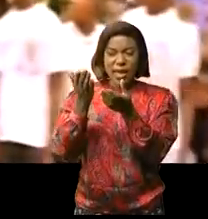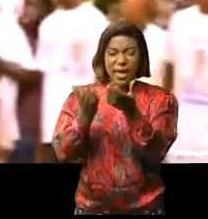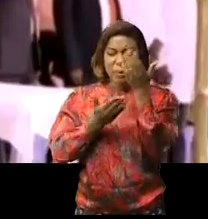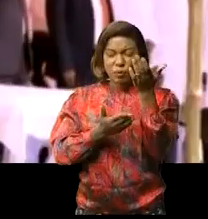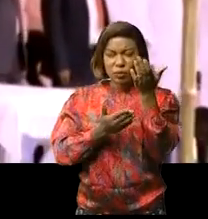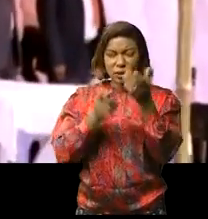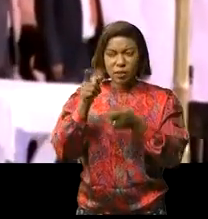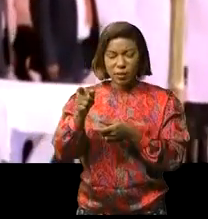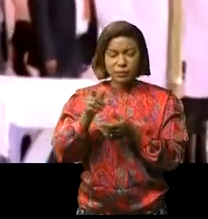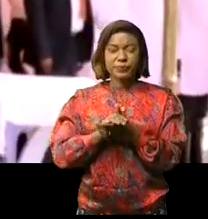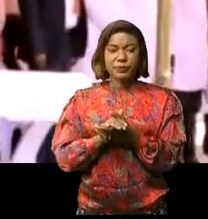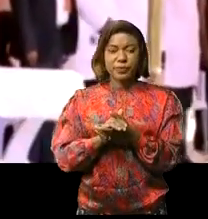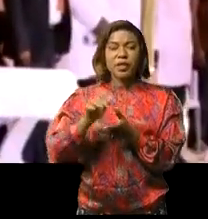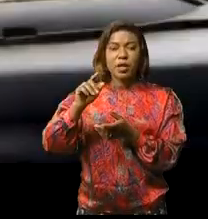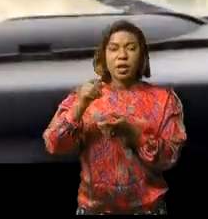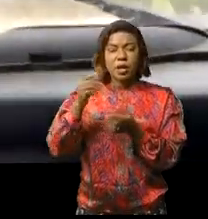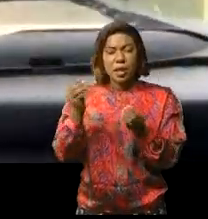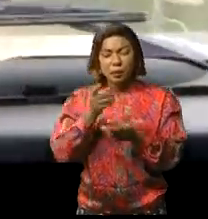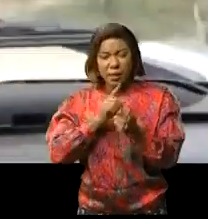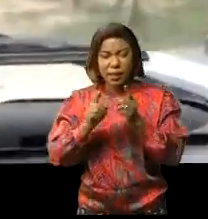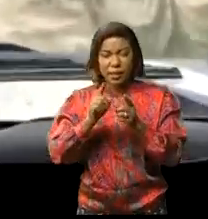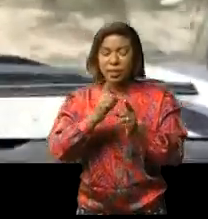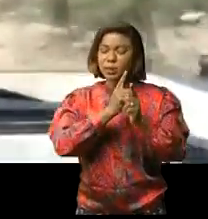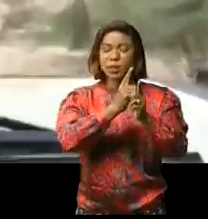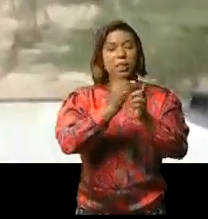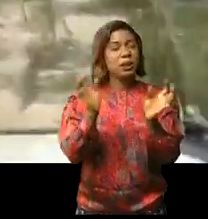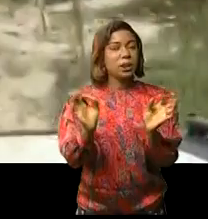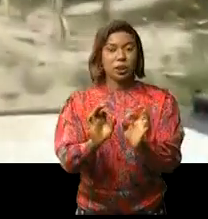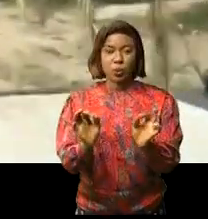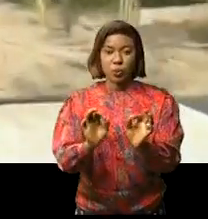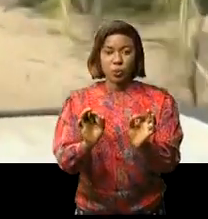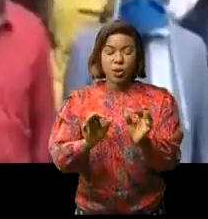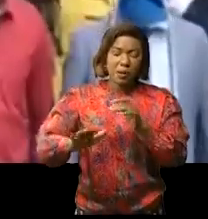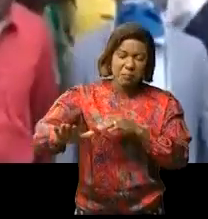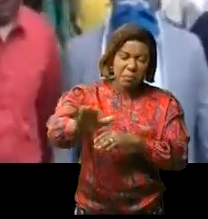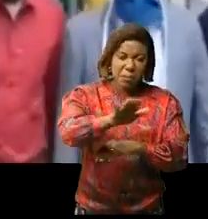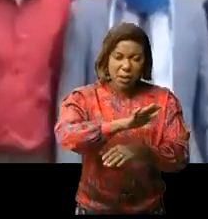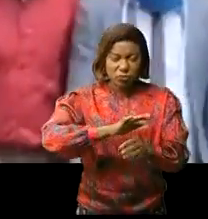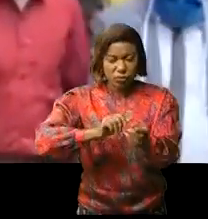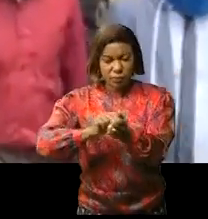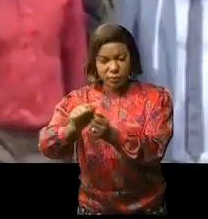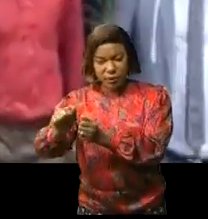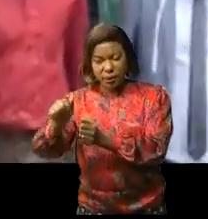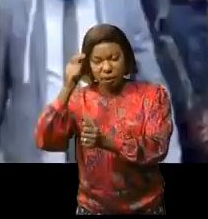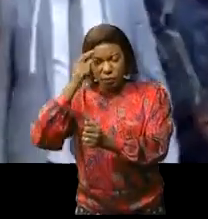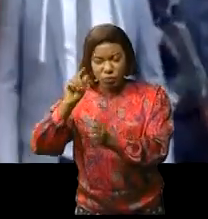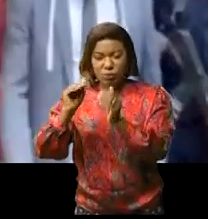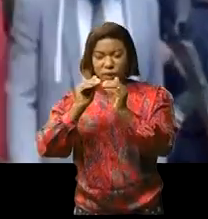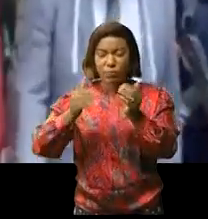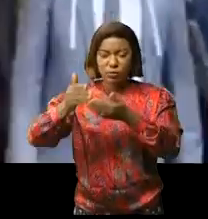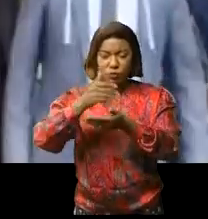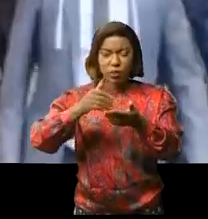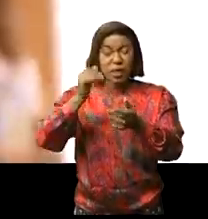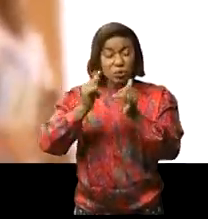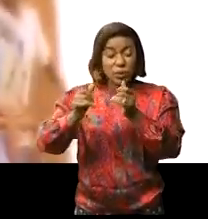penché Joseph Stéphane Mukumadi, c'est celui relatif à la sécurité. Il a été partout où il le fallait pour que la paix sans laquelle aucun développement